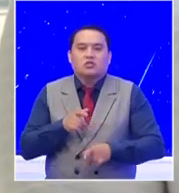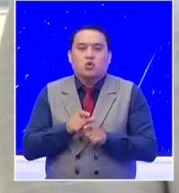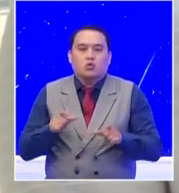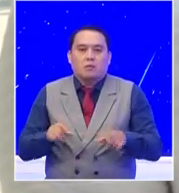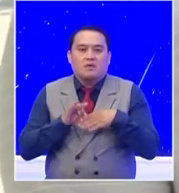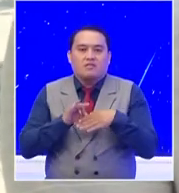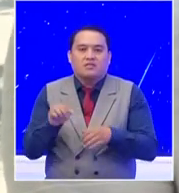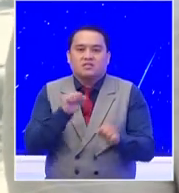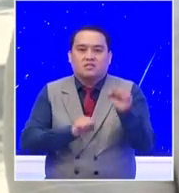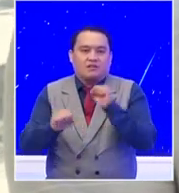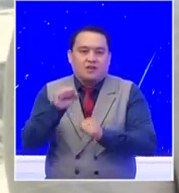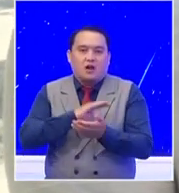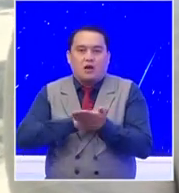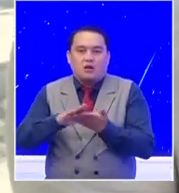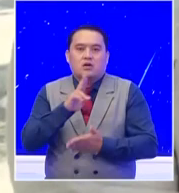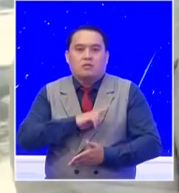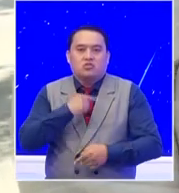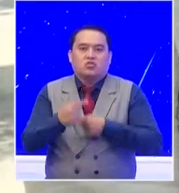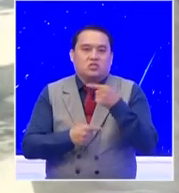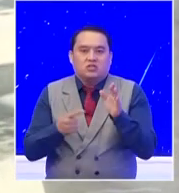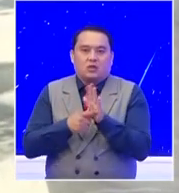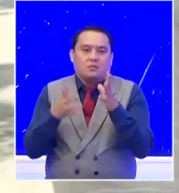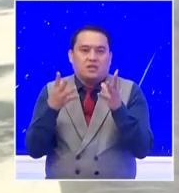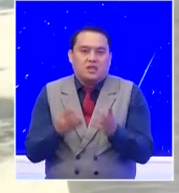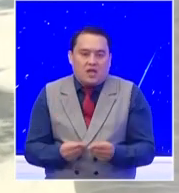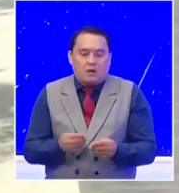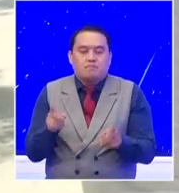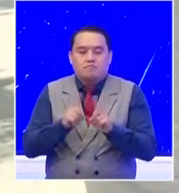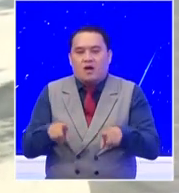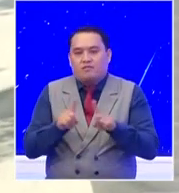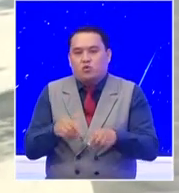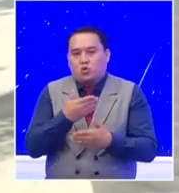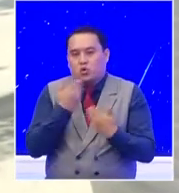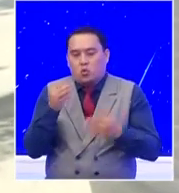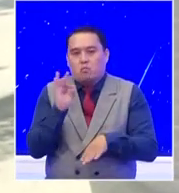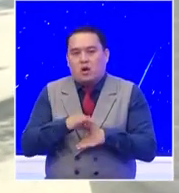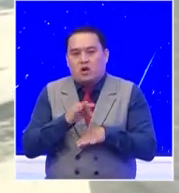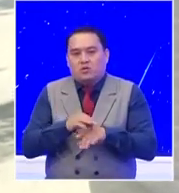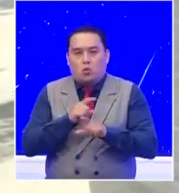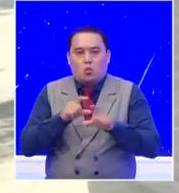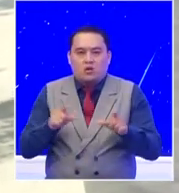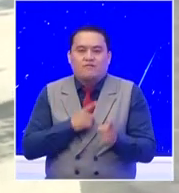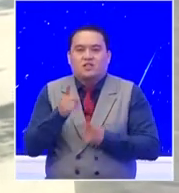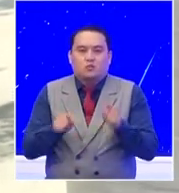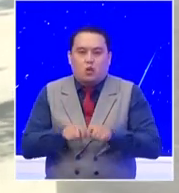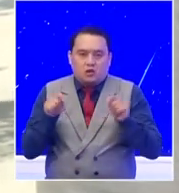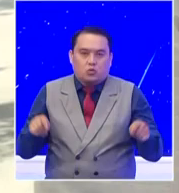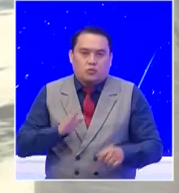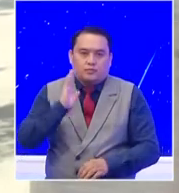проводятся дезинфекционные работы. Через 7 дней мы возьмем анализы повторно, и в случае отсутствия болезни госучреждение возобновит